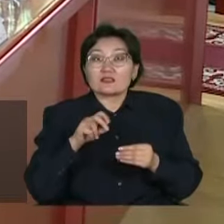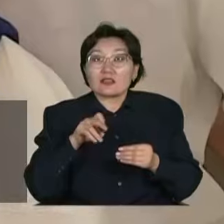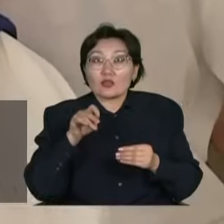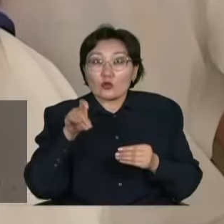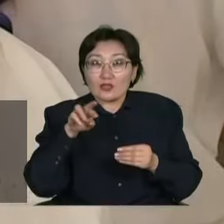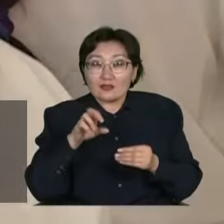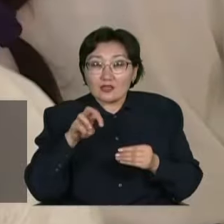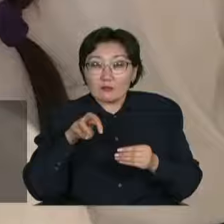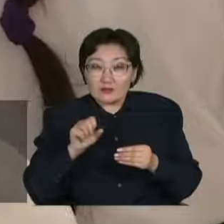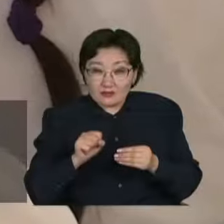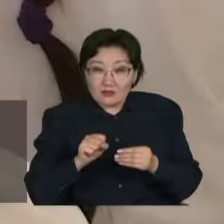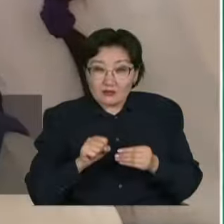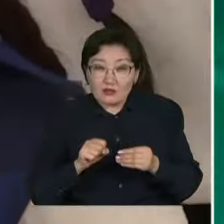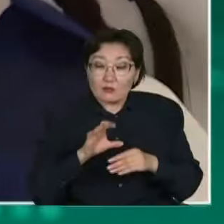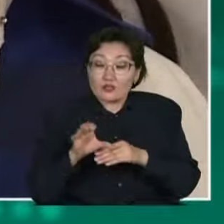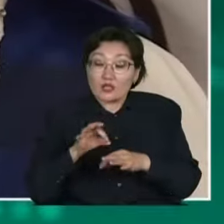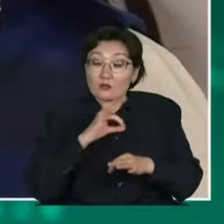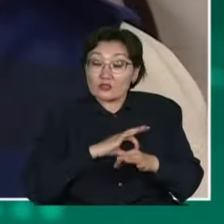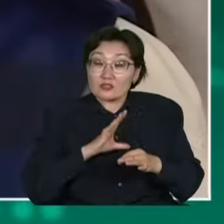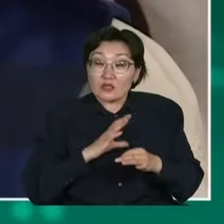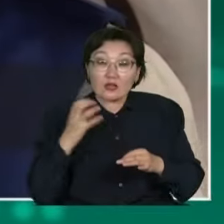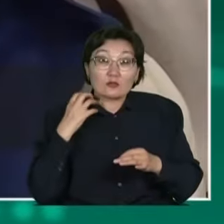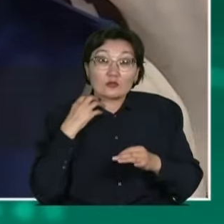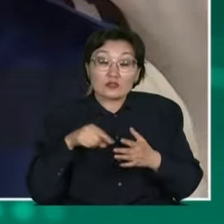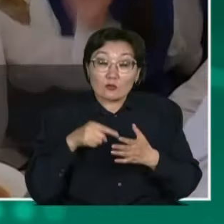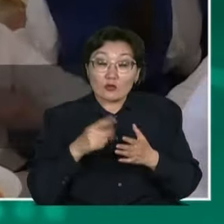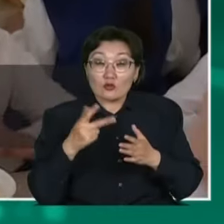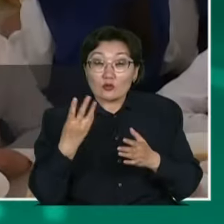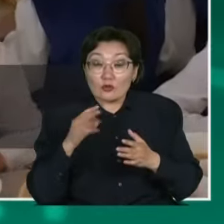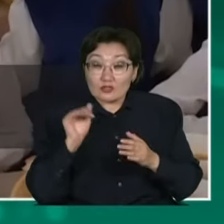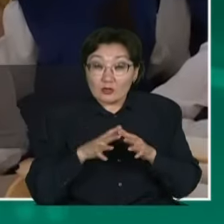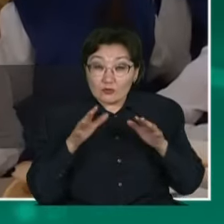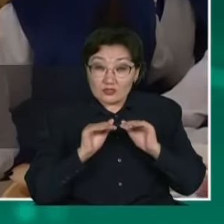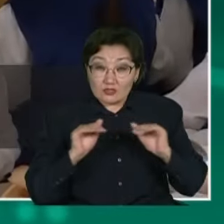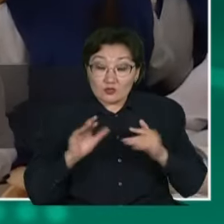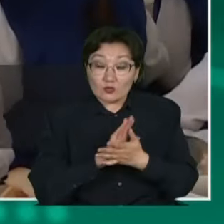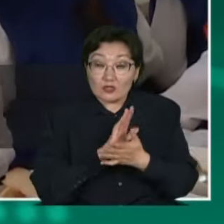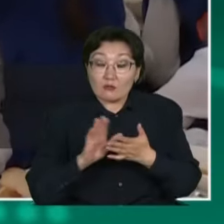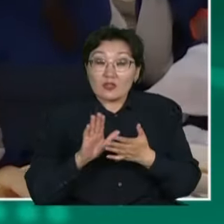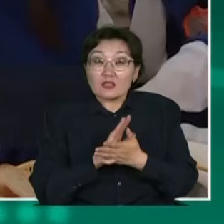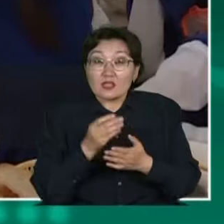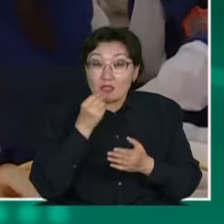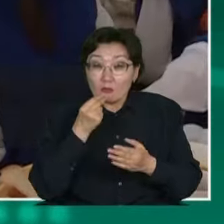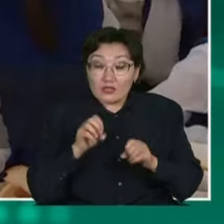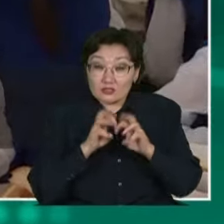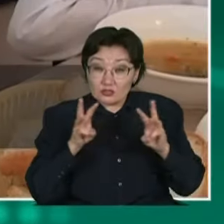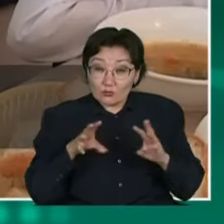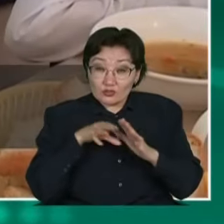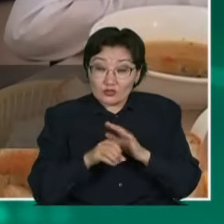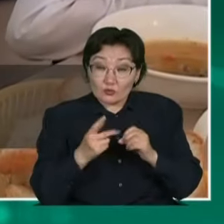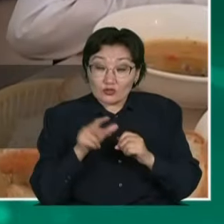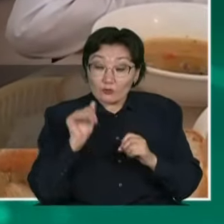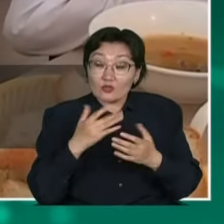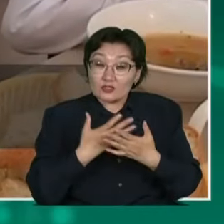пайдалануда. Жалпы Қызылорда қаласында 34 мыңнан астам оқушы тегін тамақпен қамтамасыз етілсе, оның 13